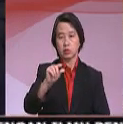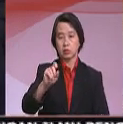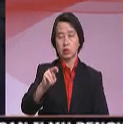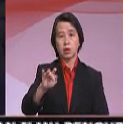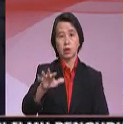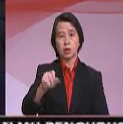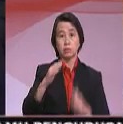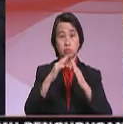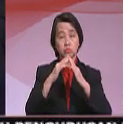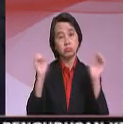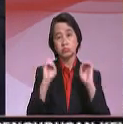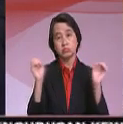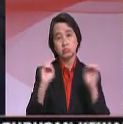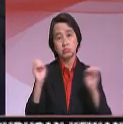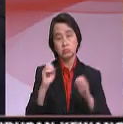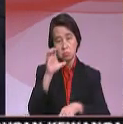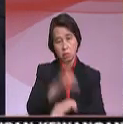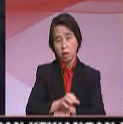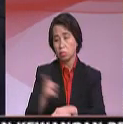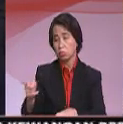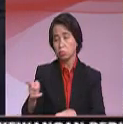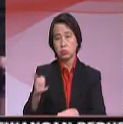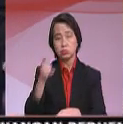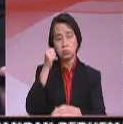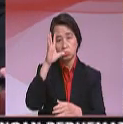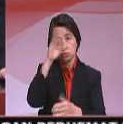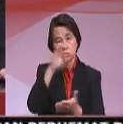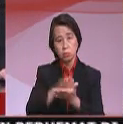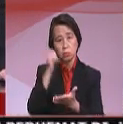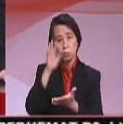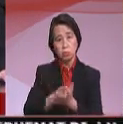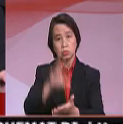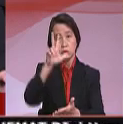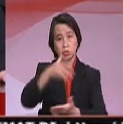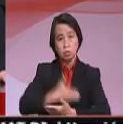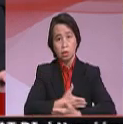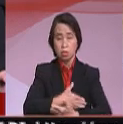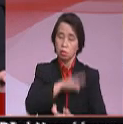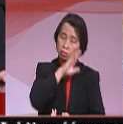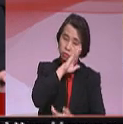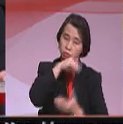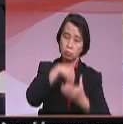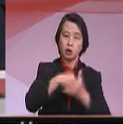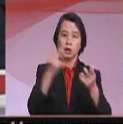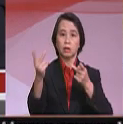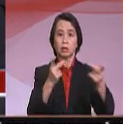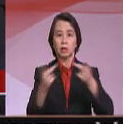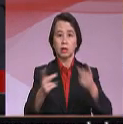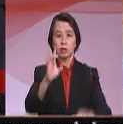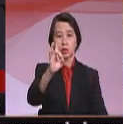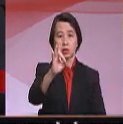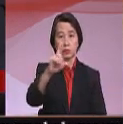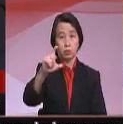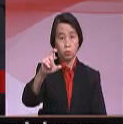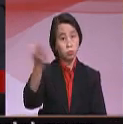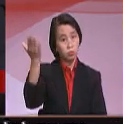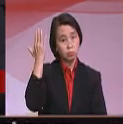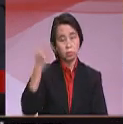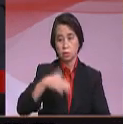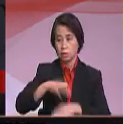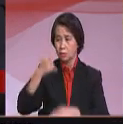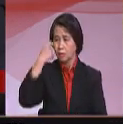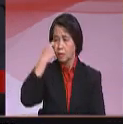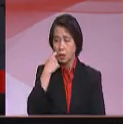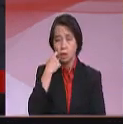tempat berteduh sempurna memaksa Ganesh, isteri dan tiga orang anaknya tidur dalam kereta sejak 8 bulan lalu. Lebih